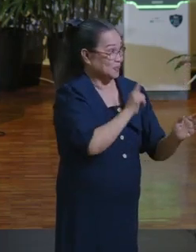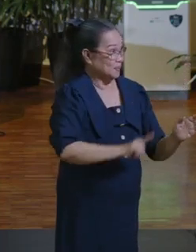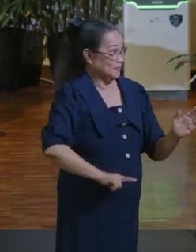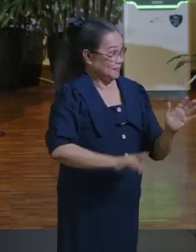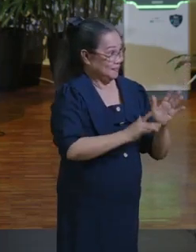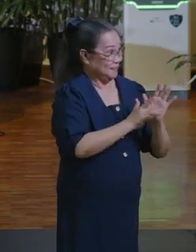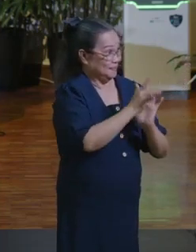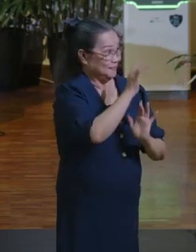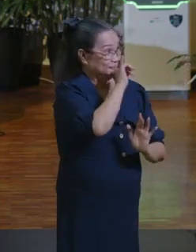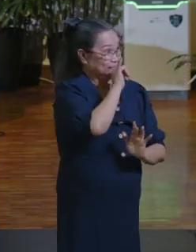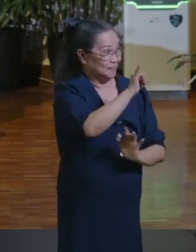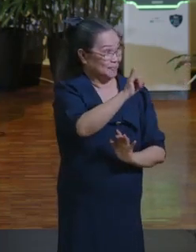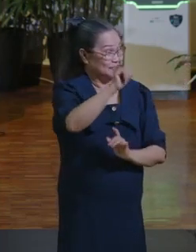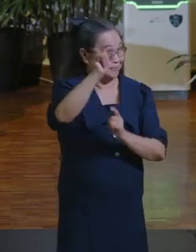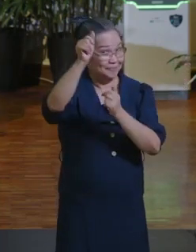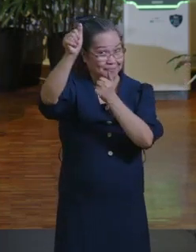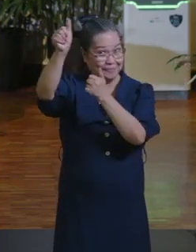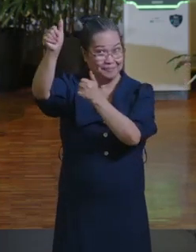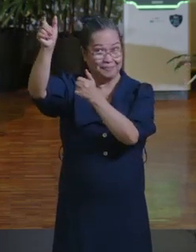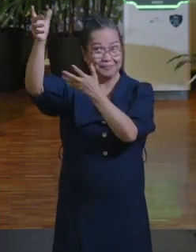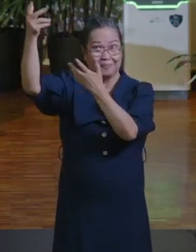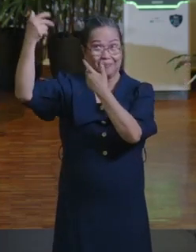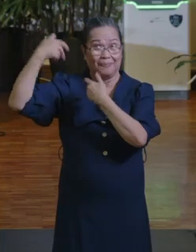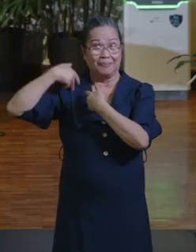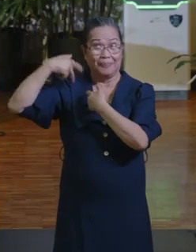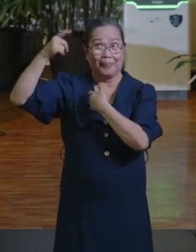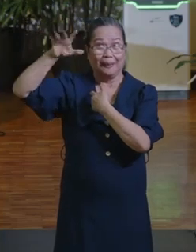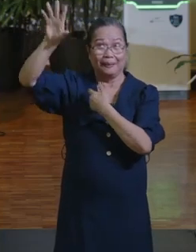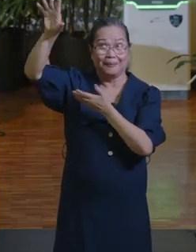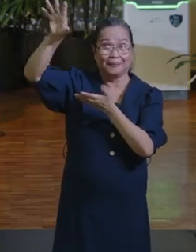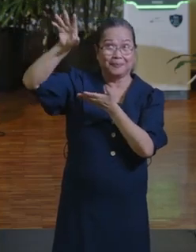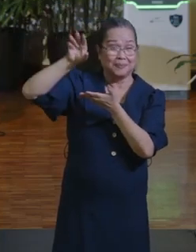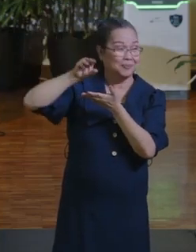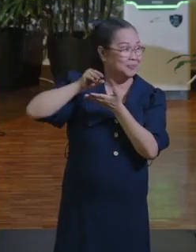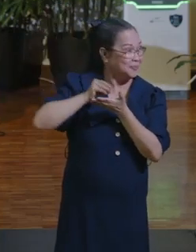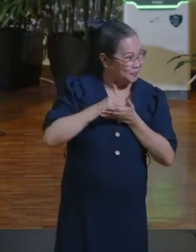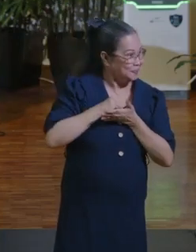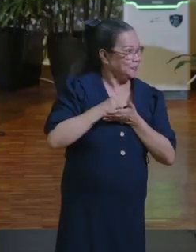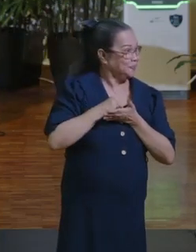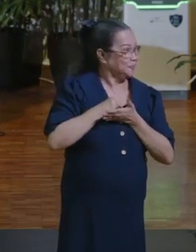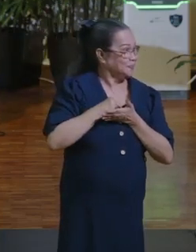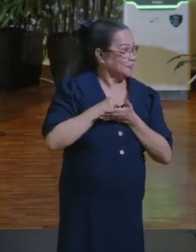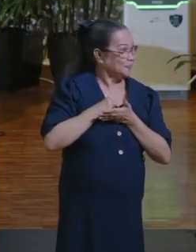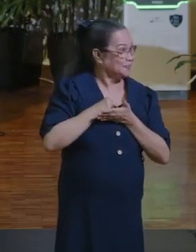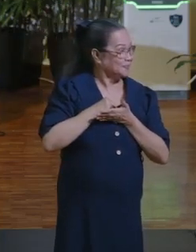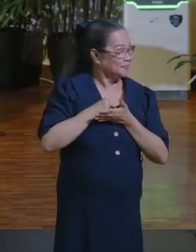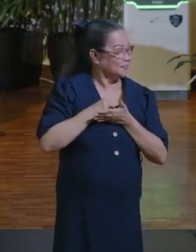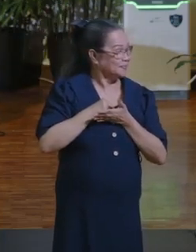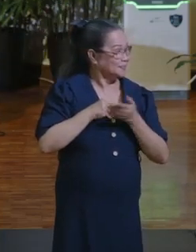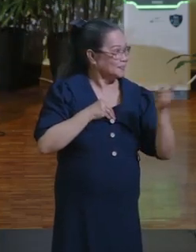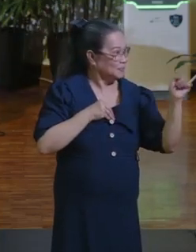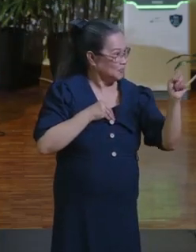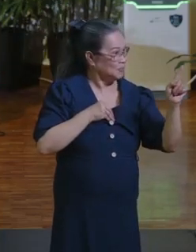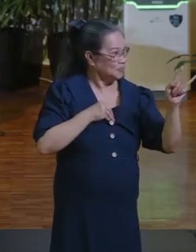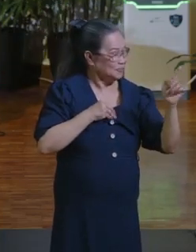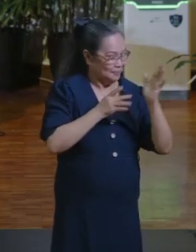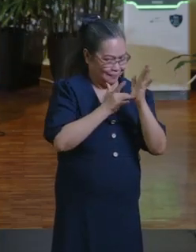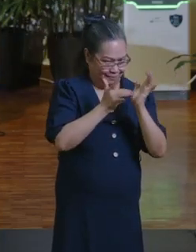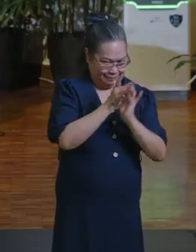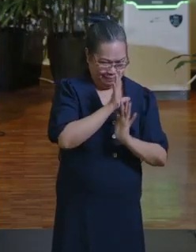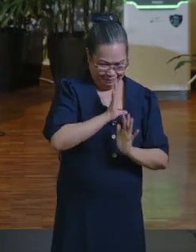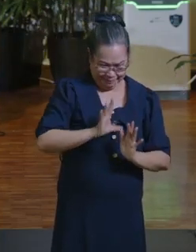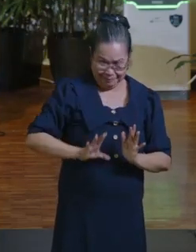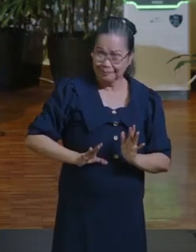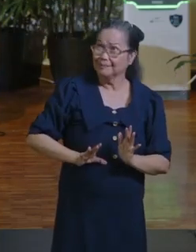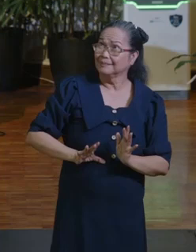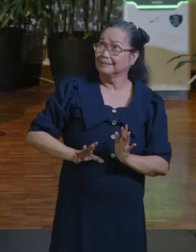Jesus is and has becomes the believers. Kung ano daw meron si Jesus,